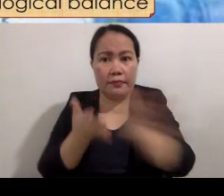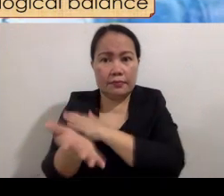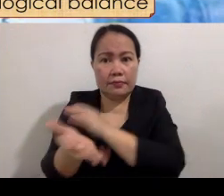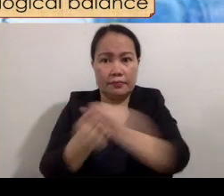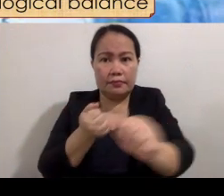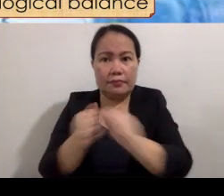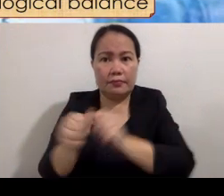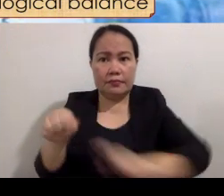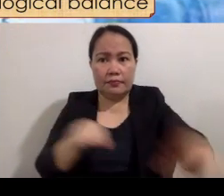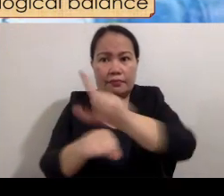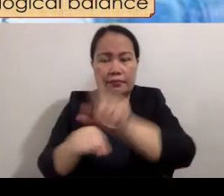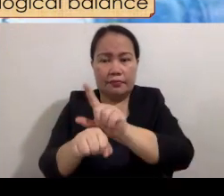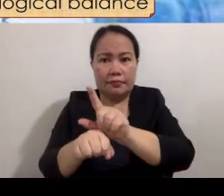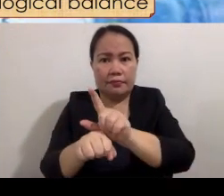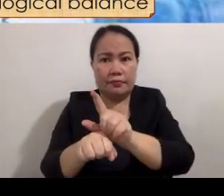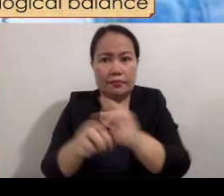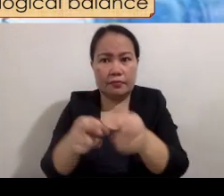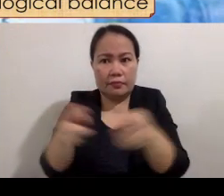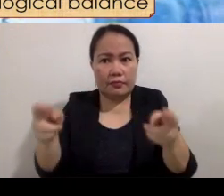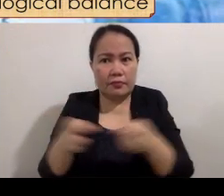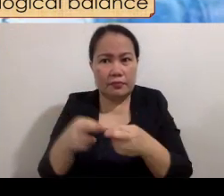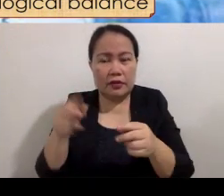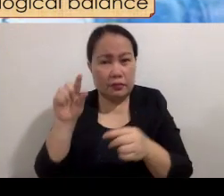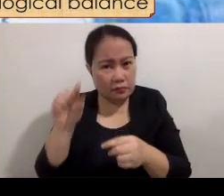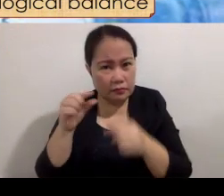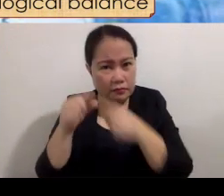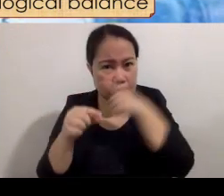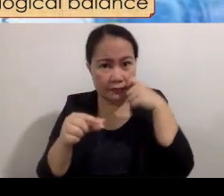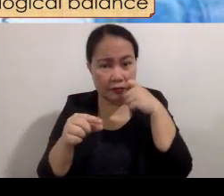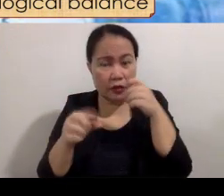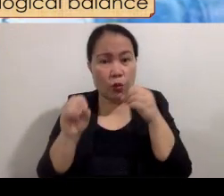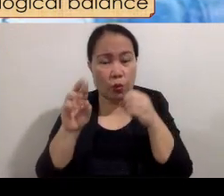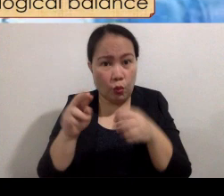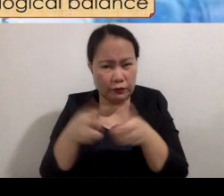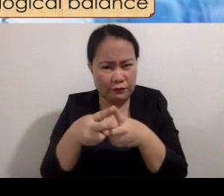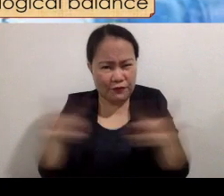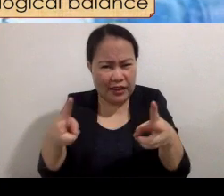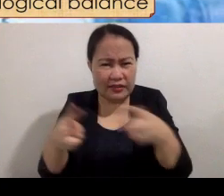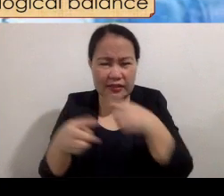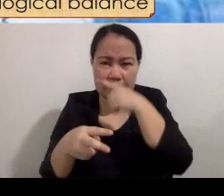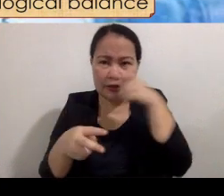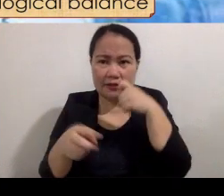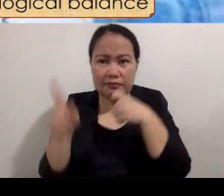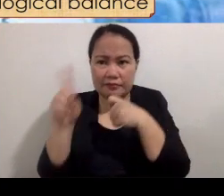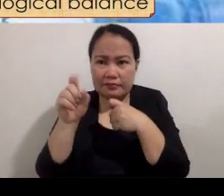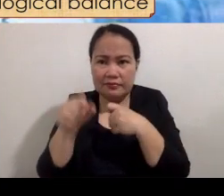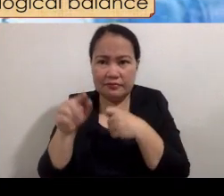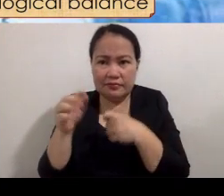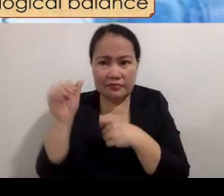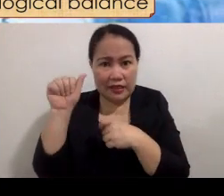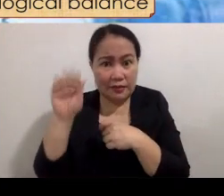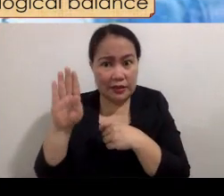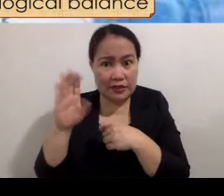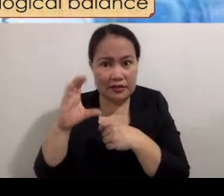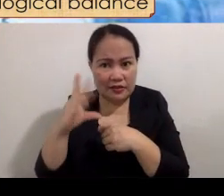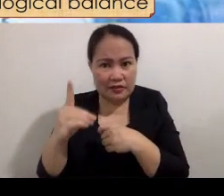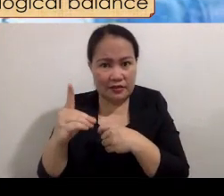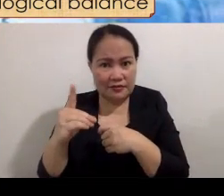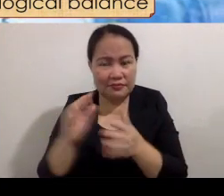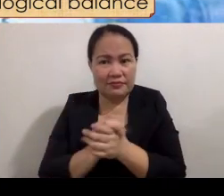tumutukoy sa pagkasira ng lupain sa mga rehiyong bahagyang tuyo o lubhang tuyo. Ano kaya ito?